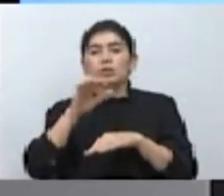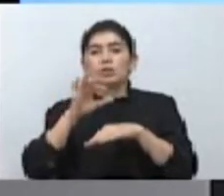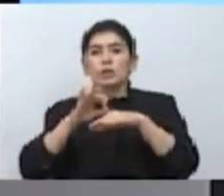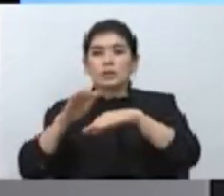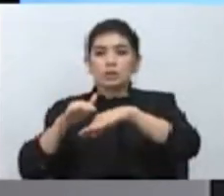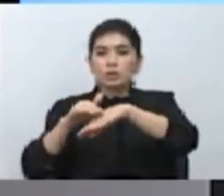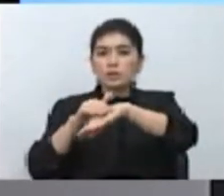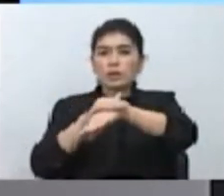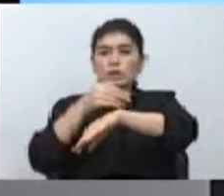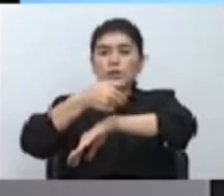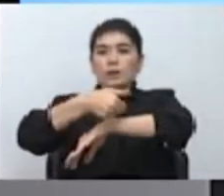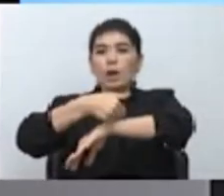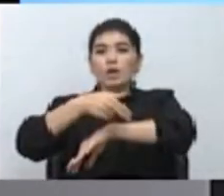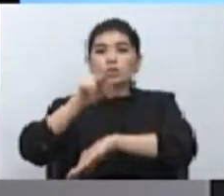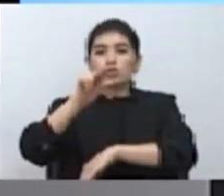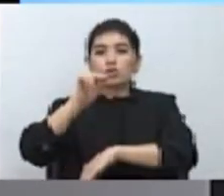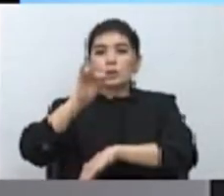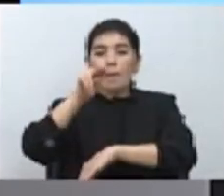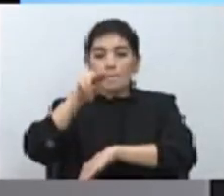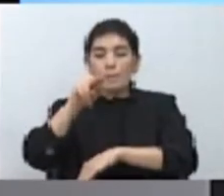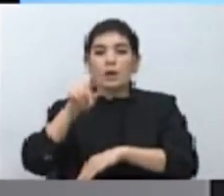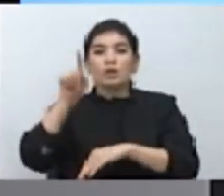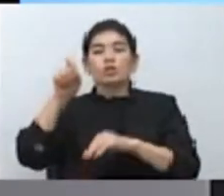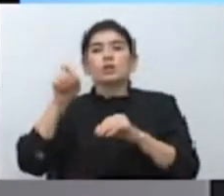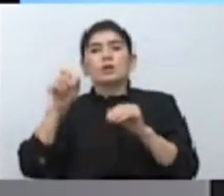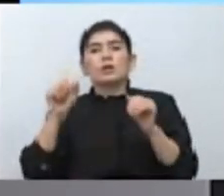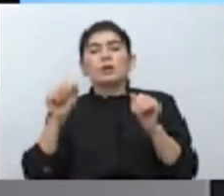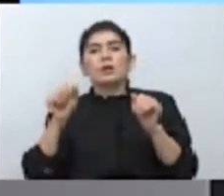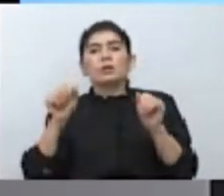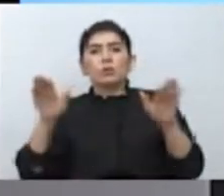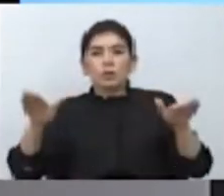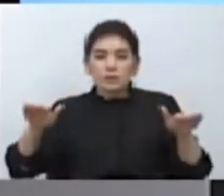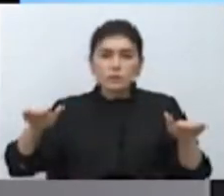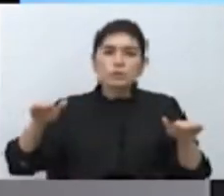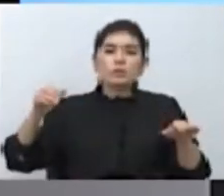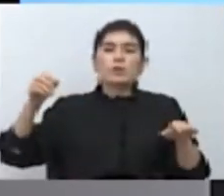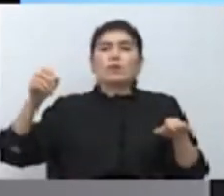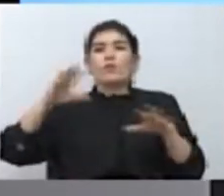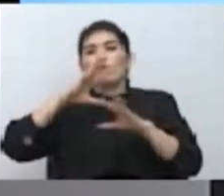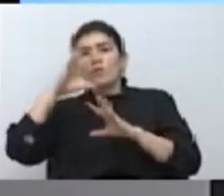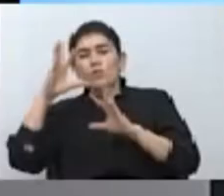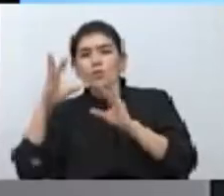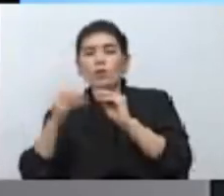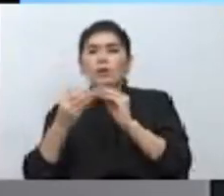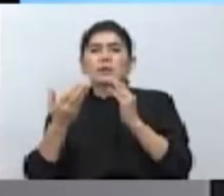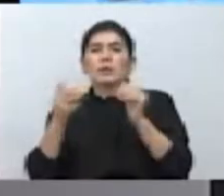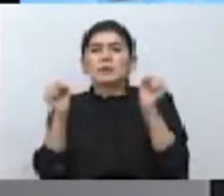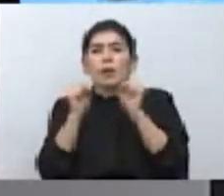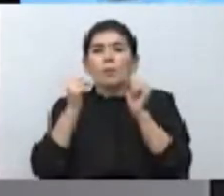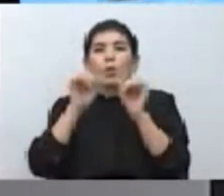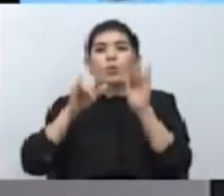chip qo'yish orqali ularni qishlash joylari, uchish yo'llari osonlik bilan